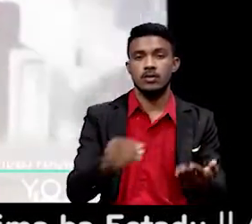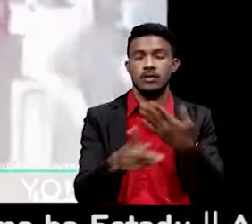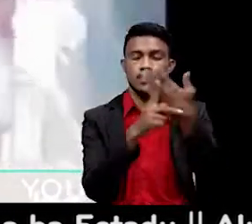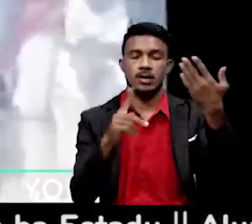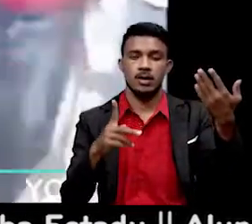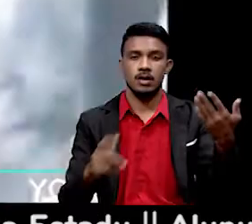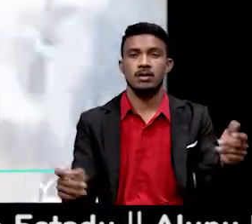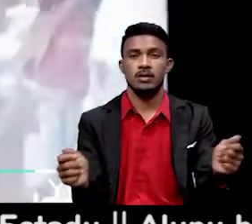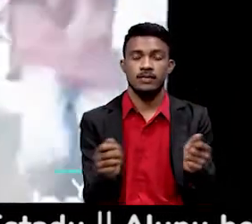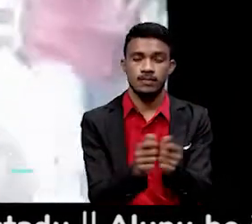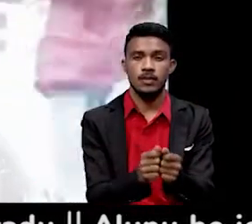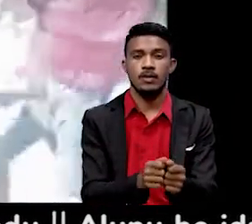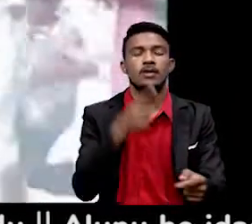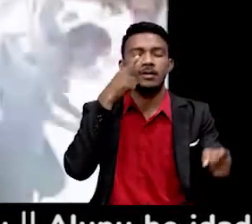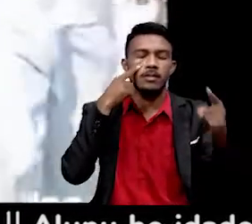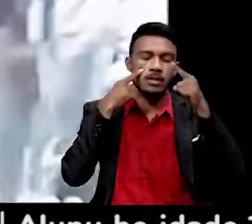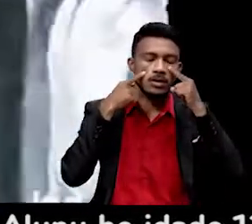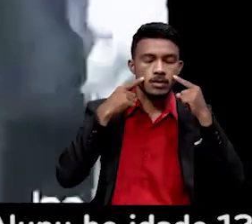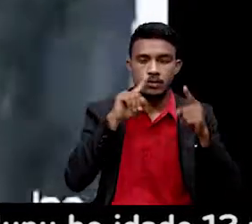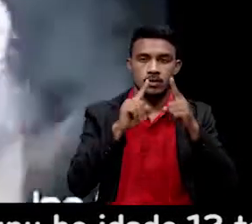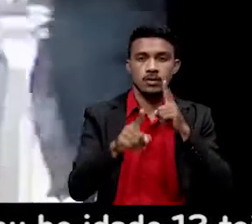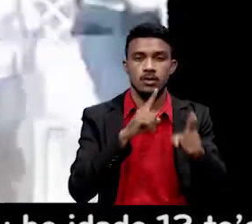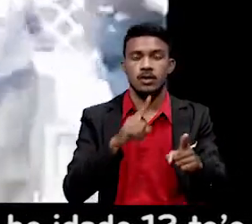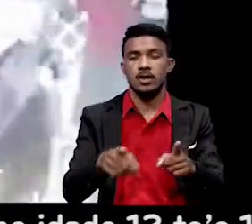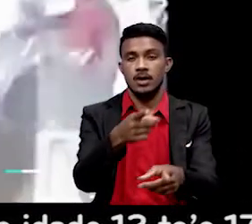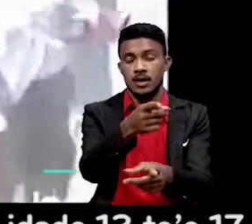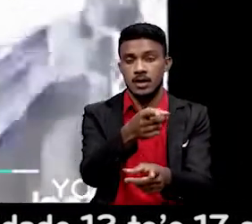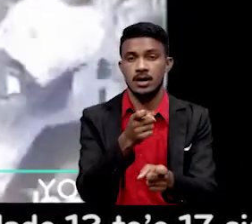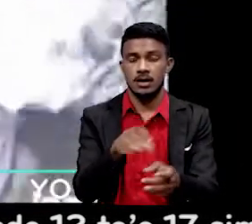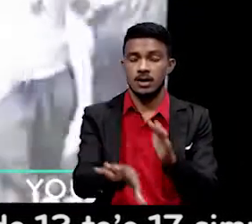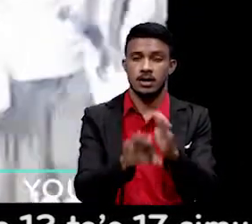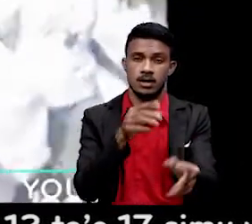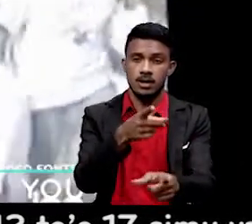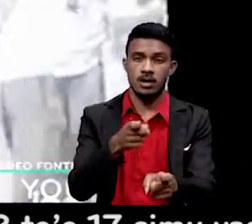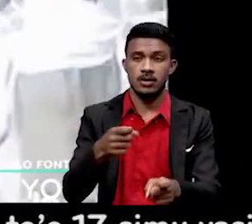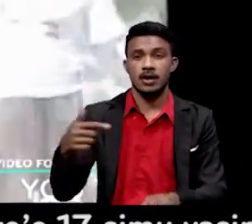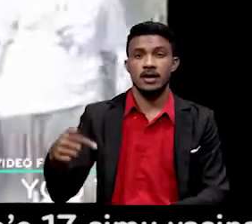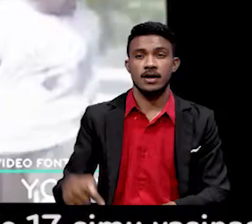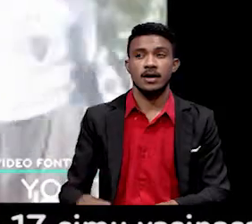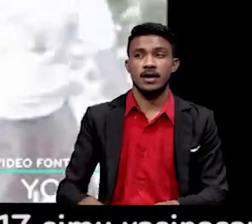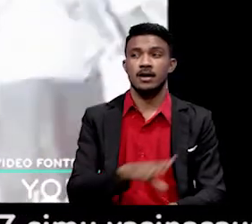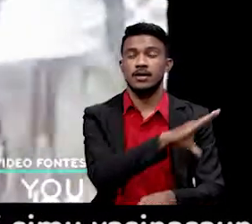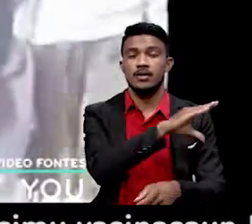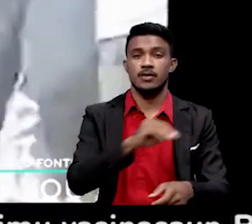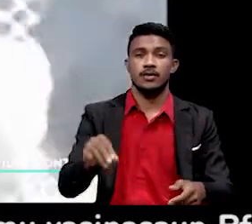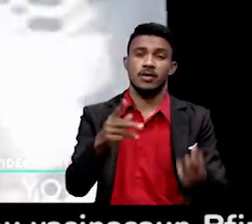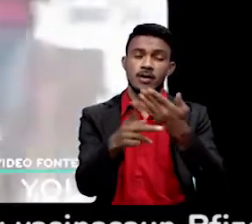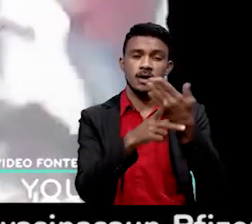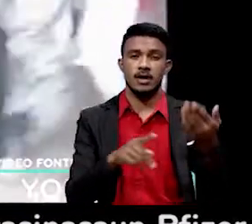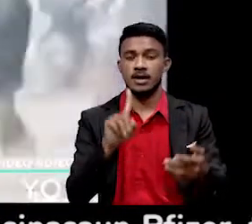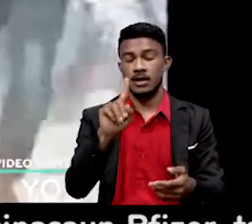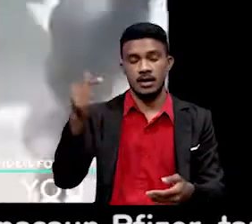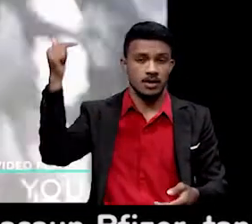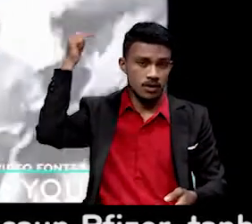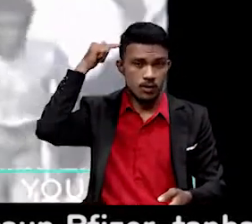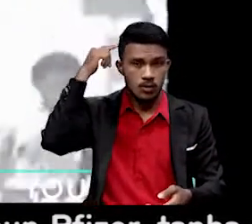Faria ho mata ben, tenik tuir. Ni mo setan tiru ida iha parte kelen no kane kida iha niulun. Nune